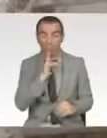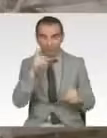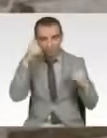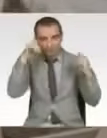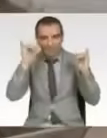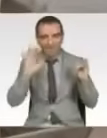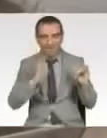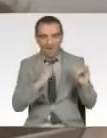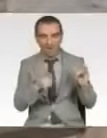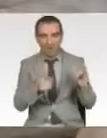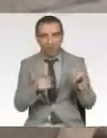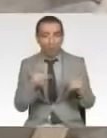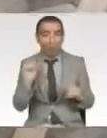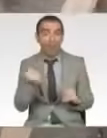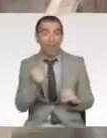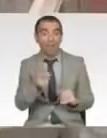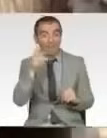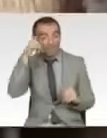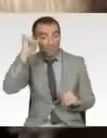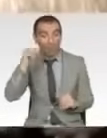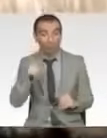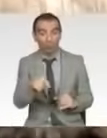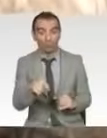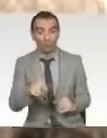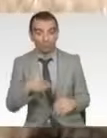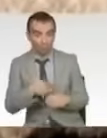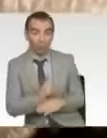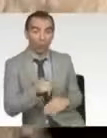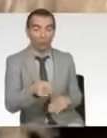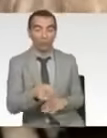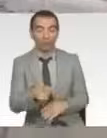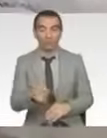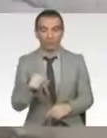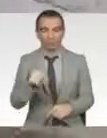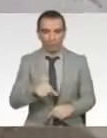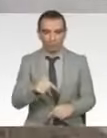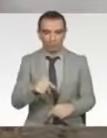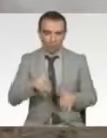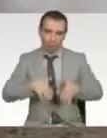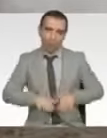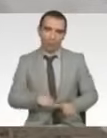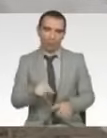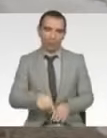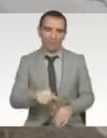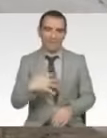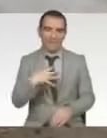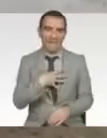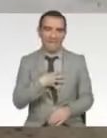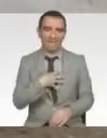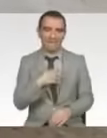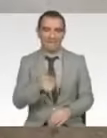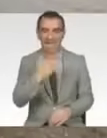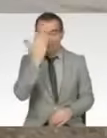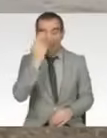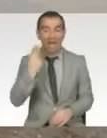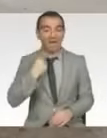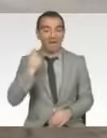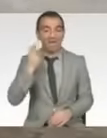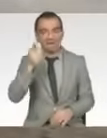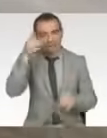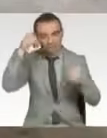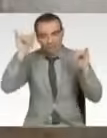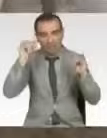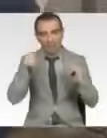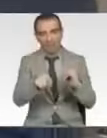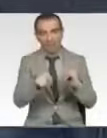Bunlar çok önemli koyunlar. Evet. Hakiki ve karayaka. Bu koyunlar sadece burada yetişen koyunlar değil evet. mi? Evet. Buranın... Karayaka bölgesi. Az koyunları.